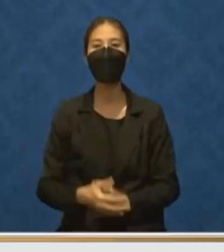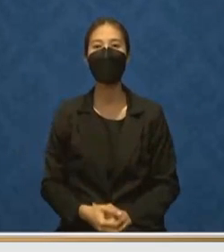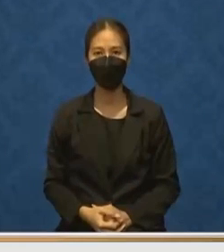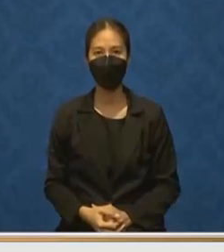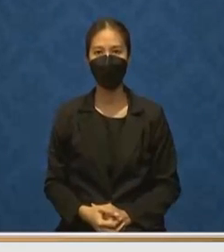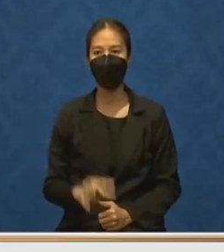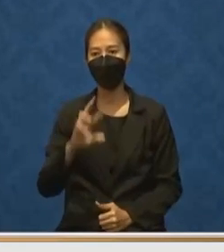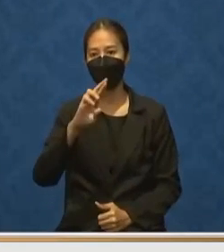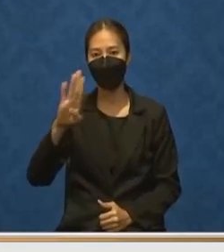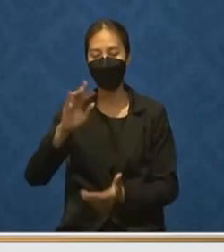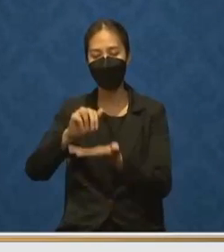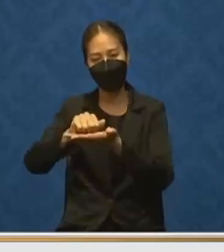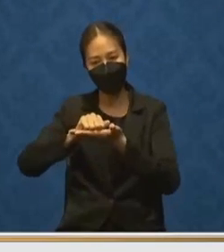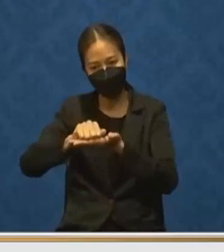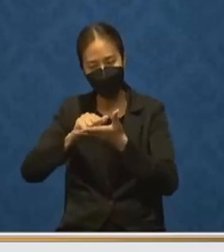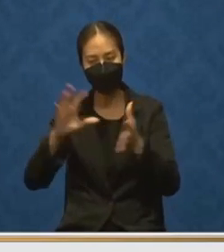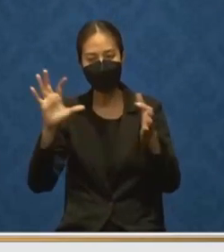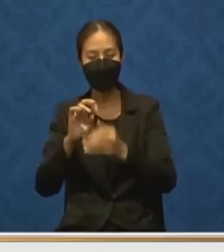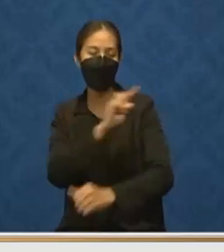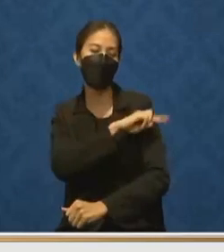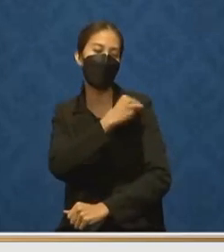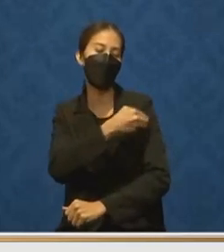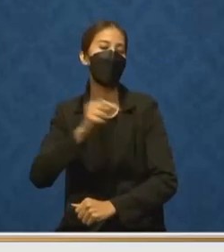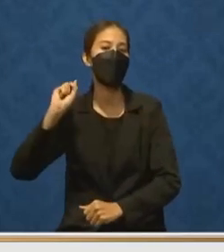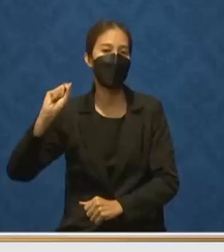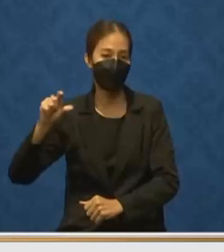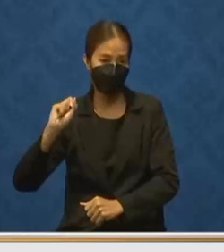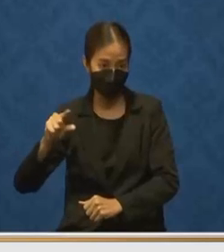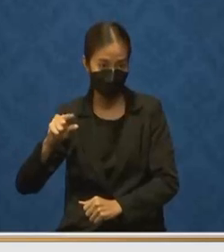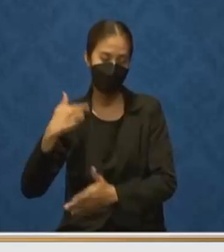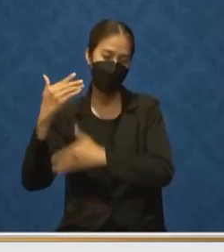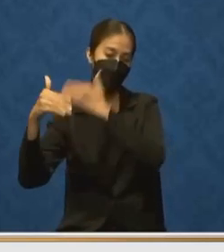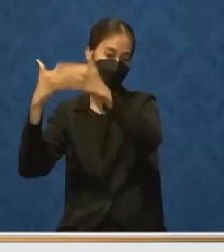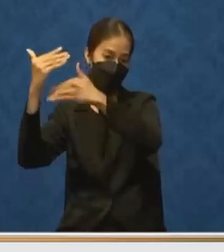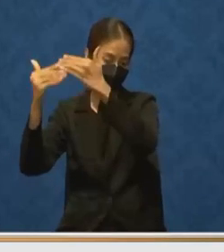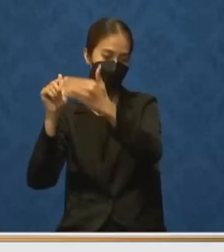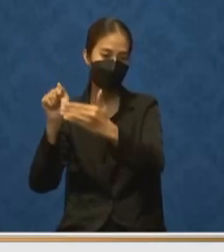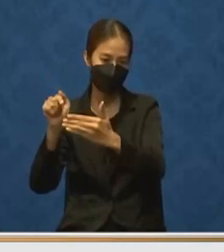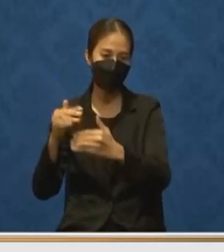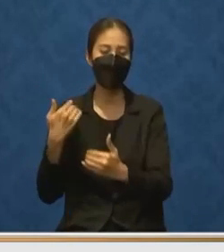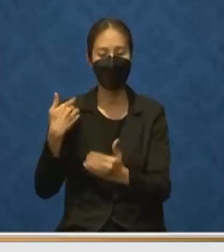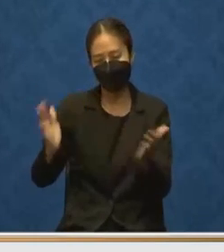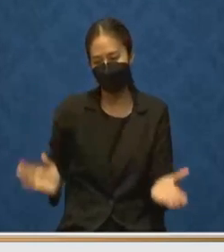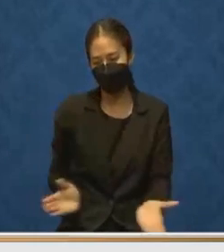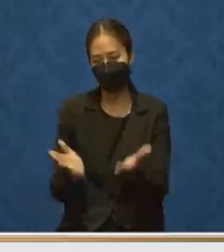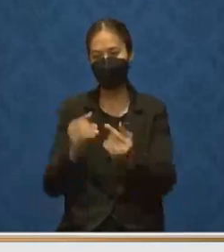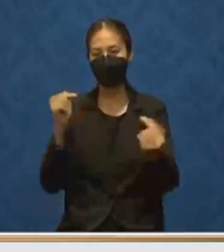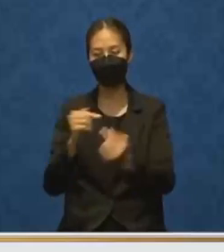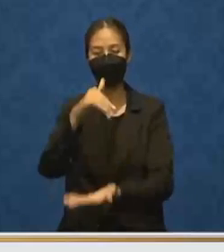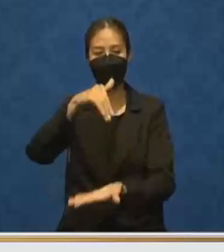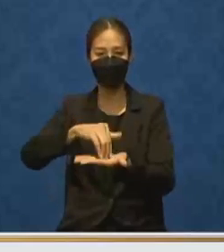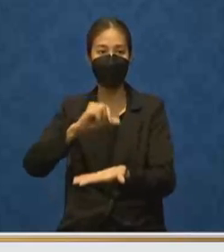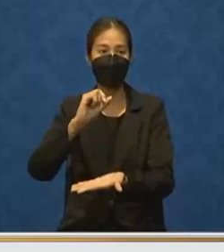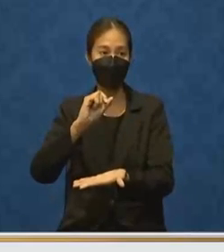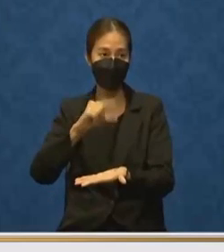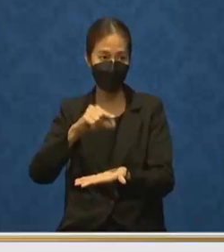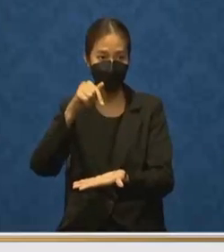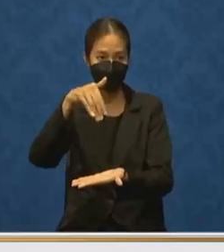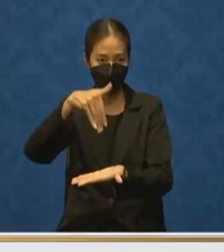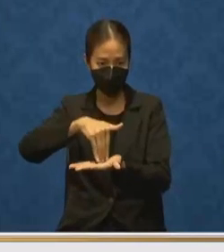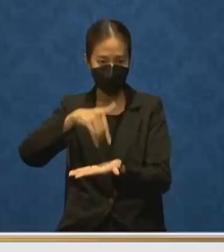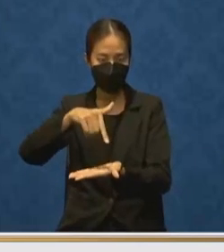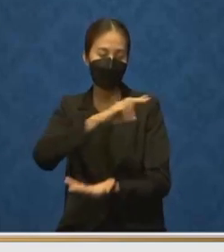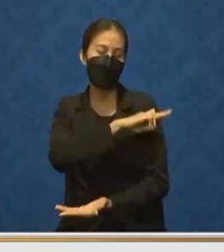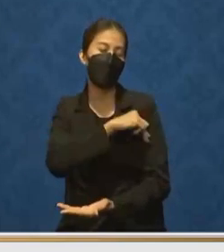าระบบบริการการแพทย์ฉุกเฉินครบวงจรและระบบการส่งต่อพร้อมสร้างสนับสนุนการเป็นศูนย์กลางทางการแพทย์และสุขภาพมูลค่าสู